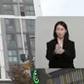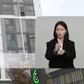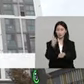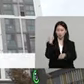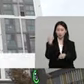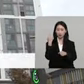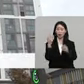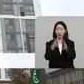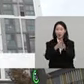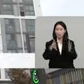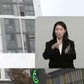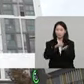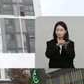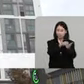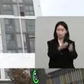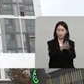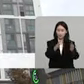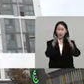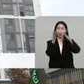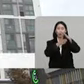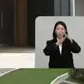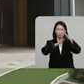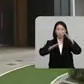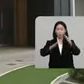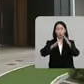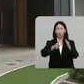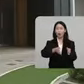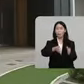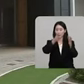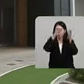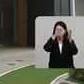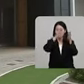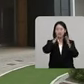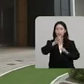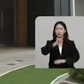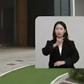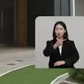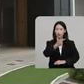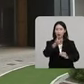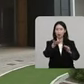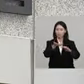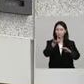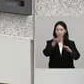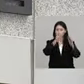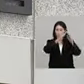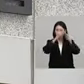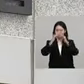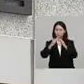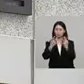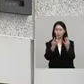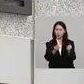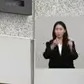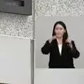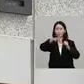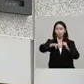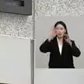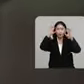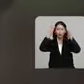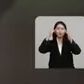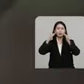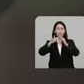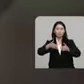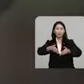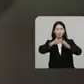지난해 입주를 시작한 공공임대 주택입니다 600가구 넘는 단지에 어린이집도 지었지만 반년